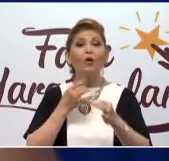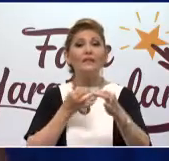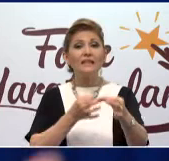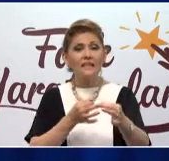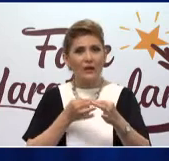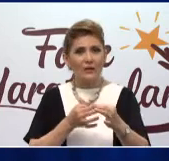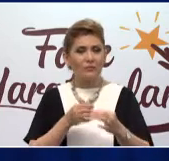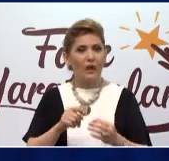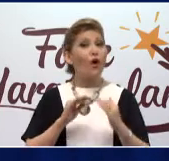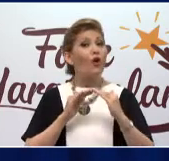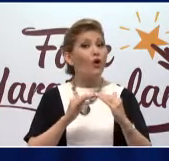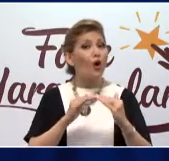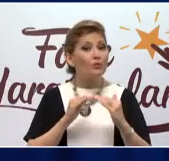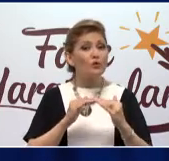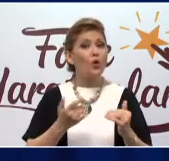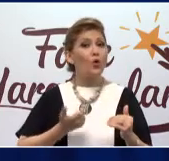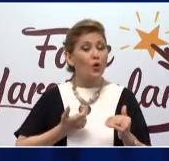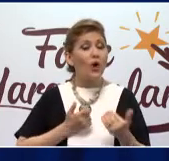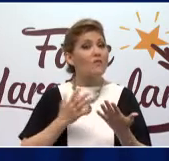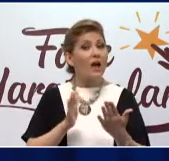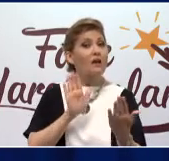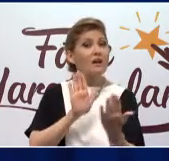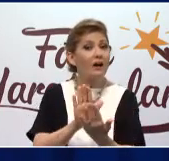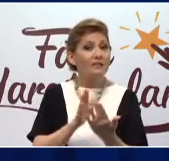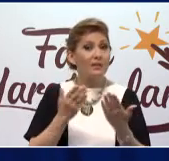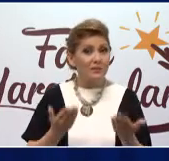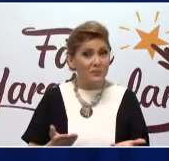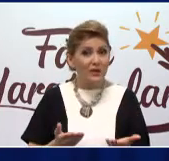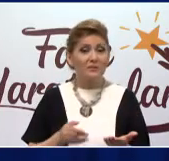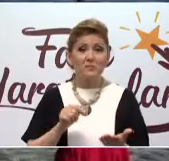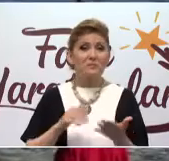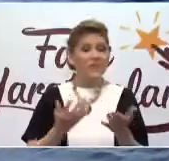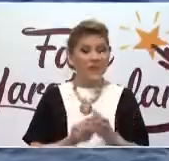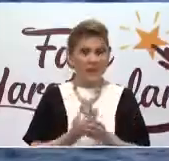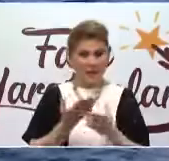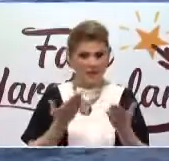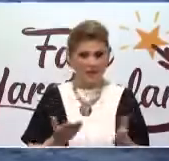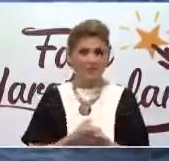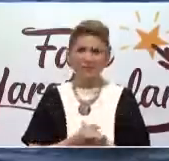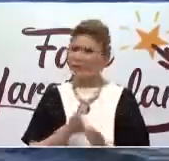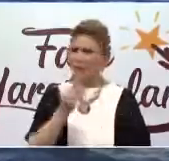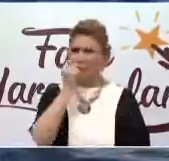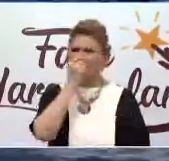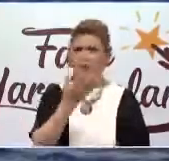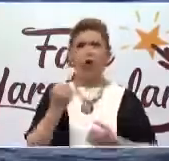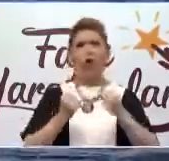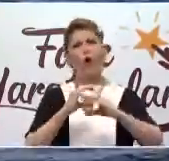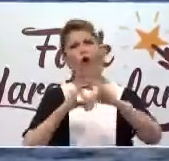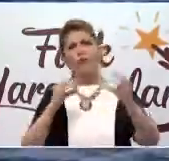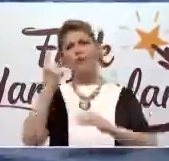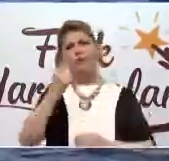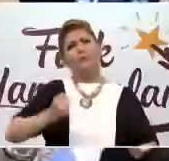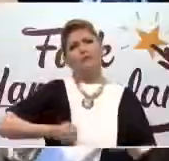şey üzerinden, komşuluk hukuku üzerinden ve karşılaşmalar üzerinden yaratmak. Yani çok basit, işte otobüste, minibüste,